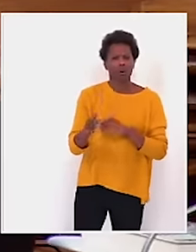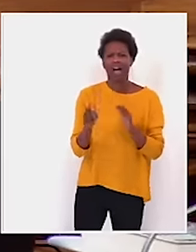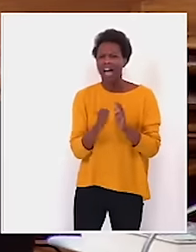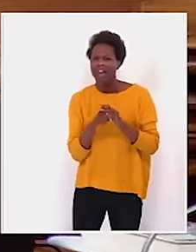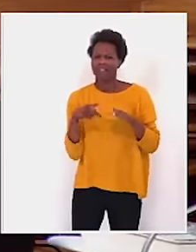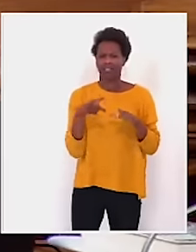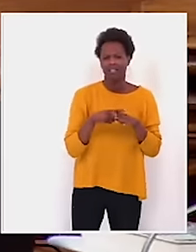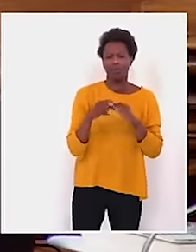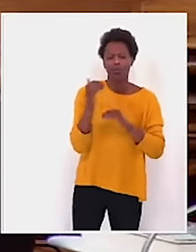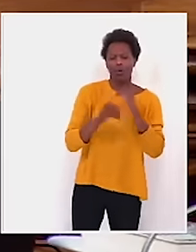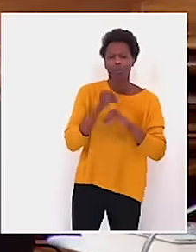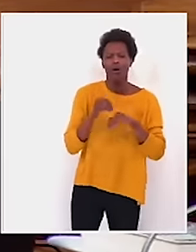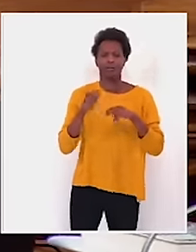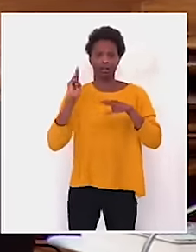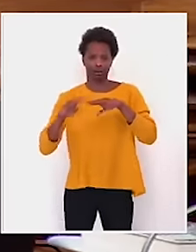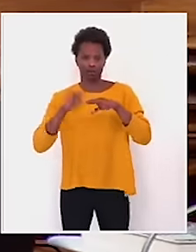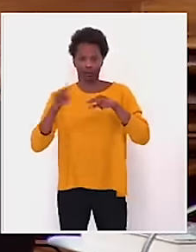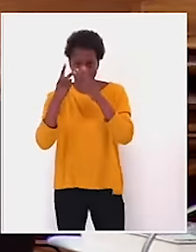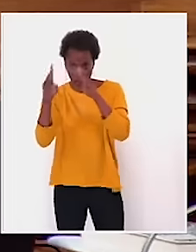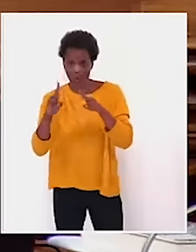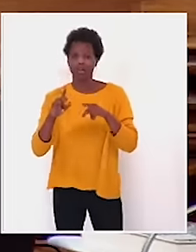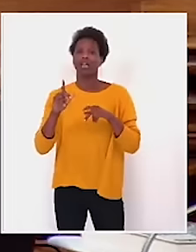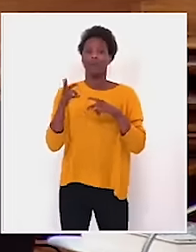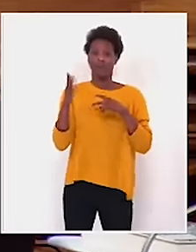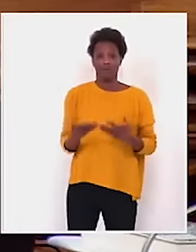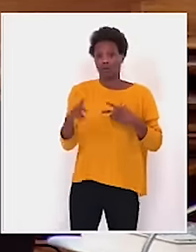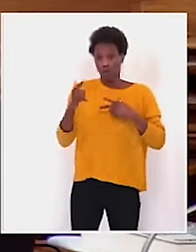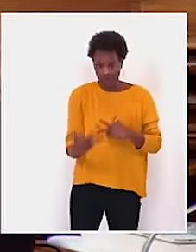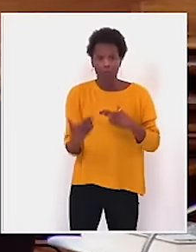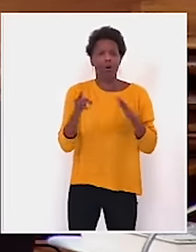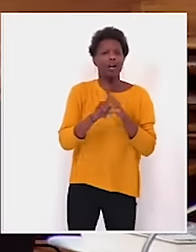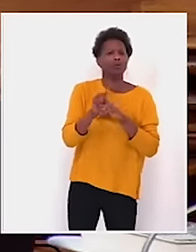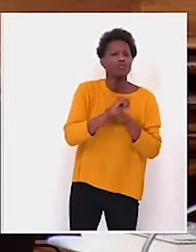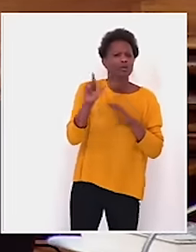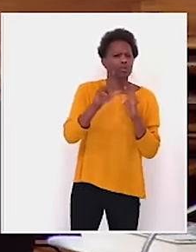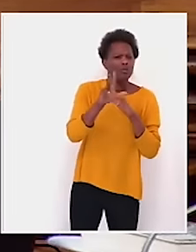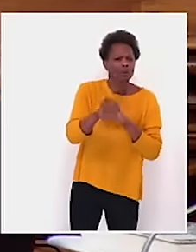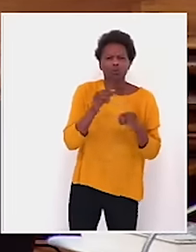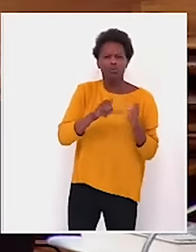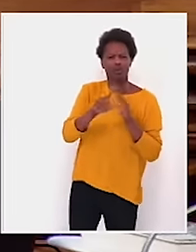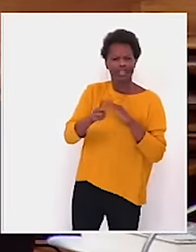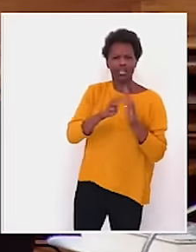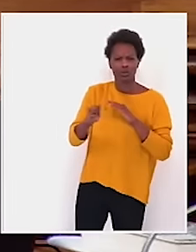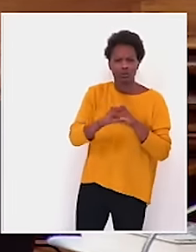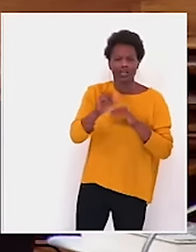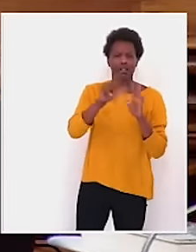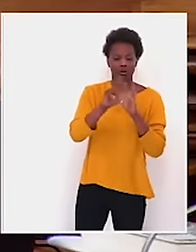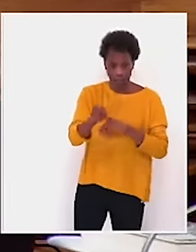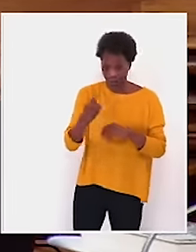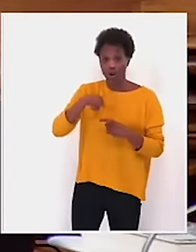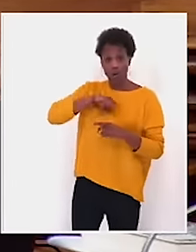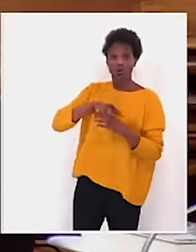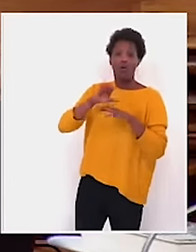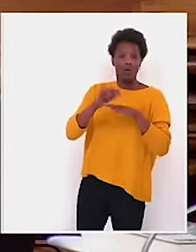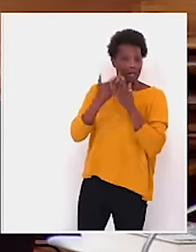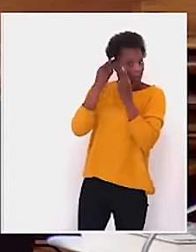rénovation urbaine. Là maintenant, on a la deuxième vague de 2020 à 2030, je crois, ou de 2024 à 2030. Alors, donc nous, on conteste cette